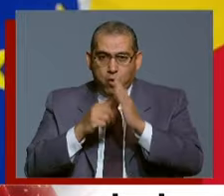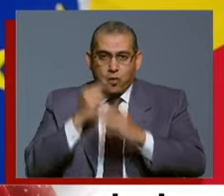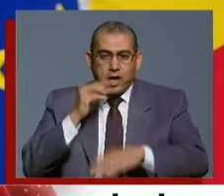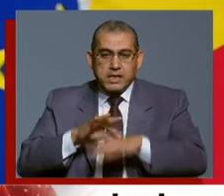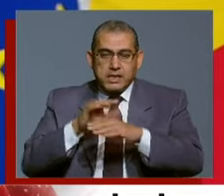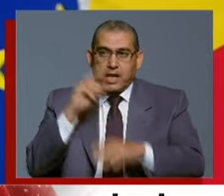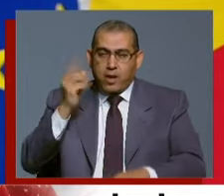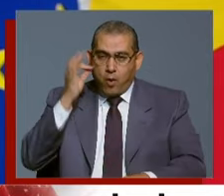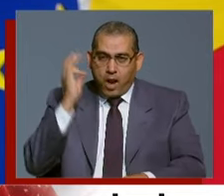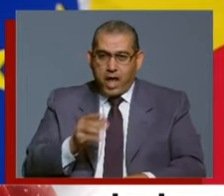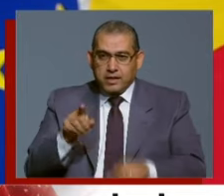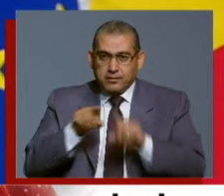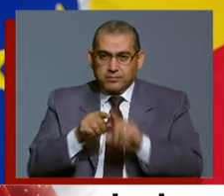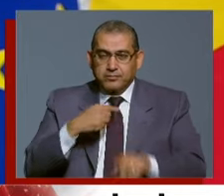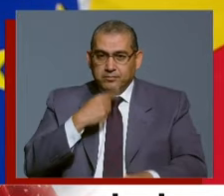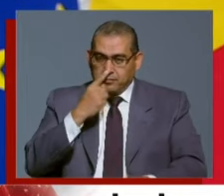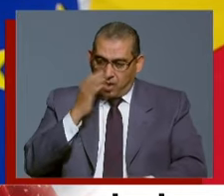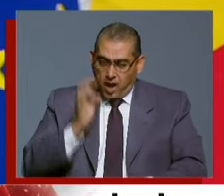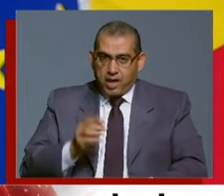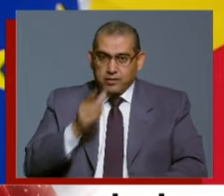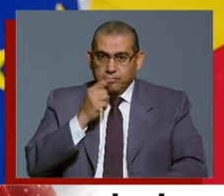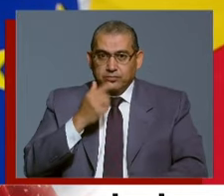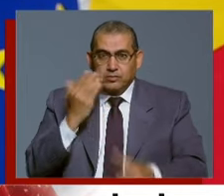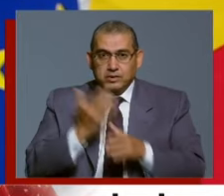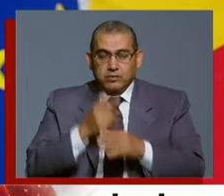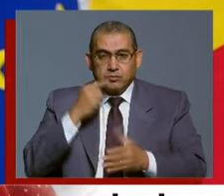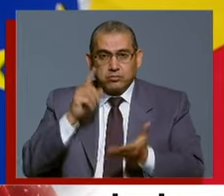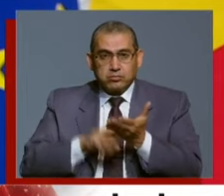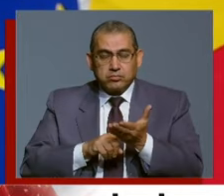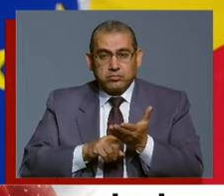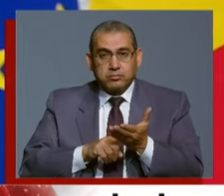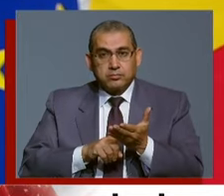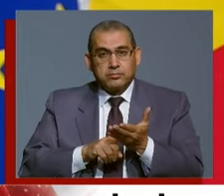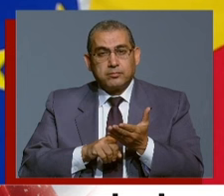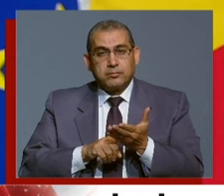الدولي. علينا أن نتجنب أي